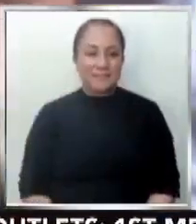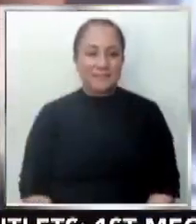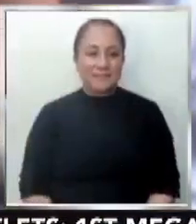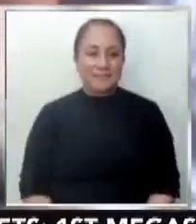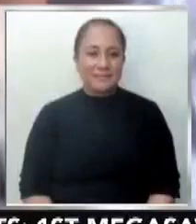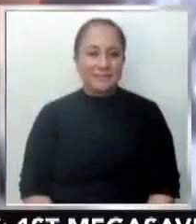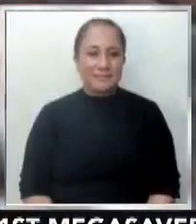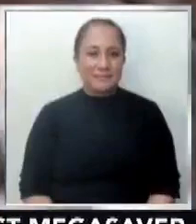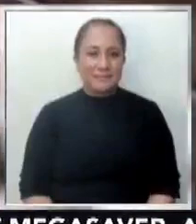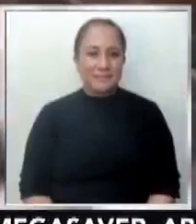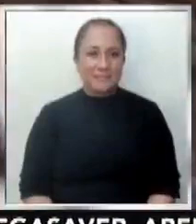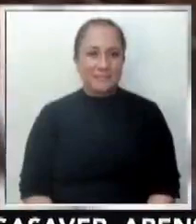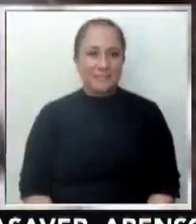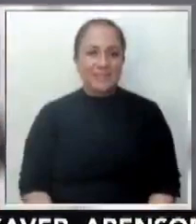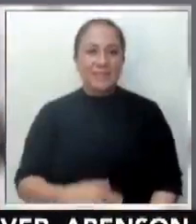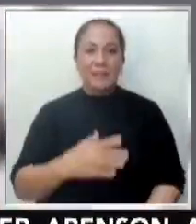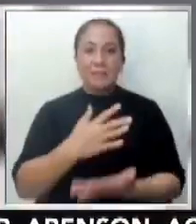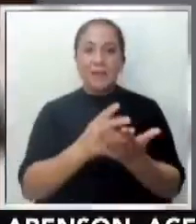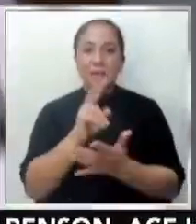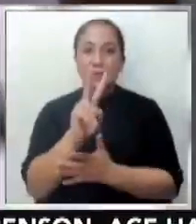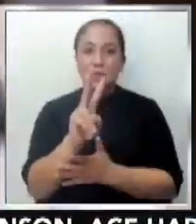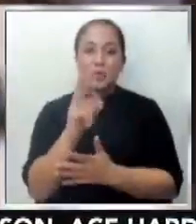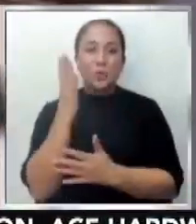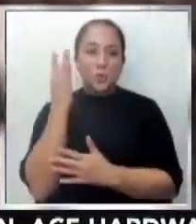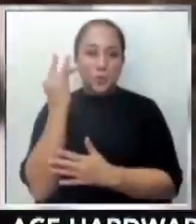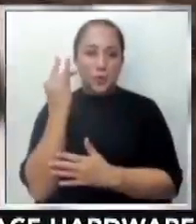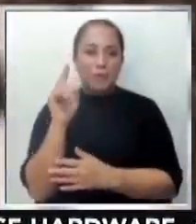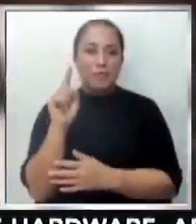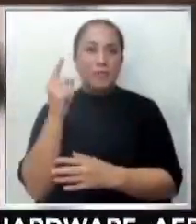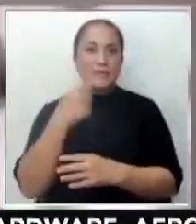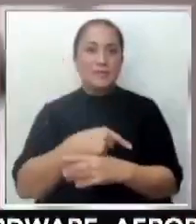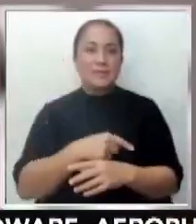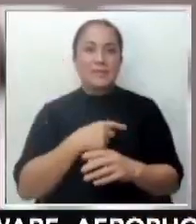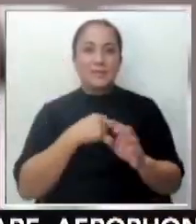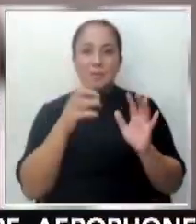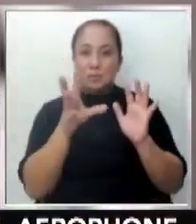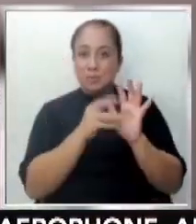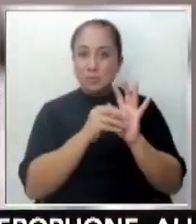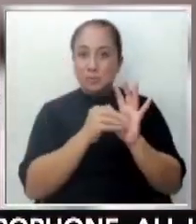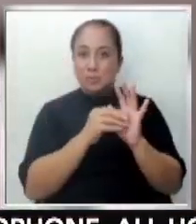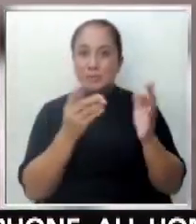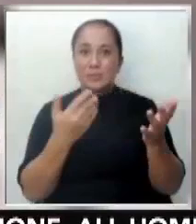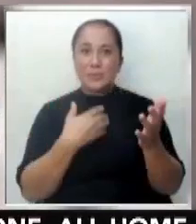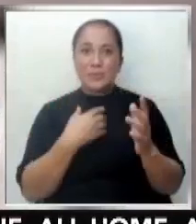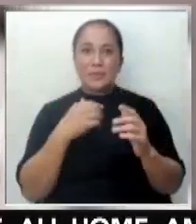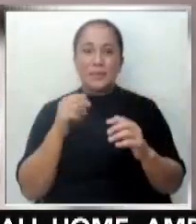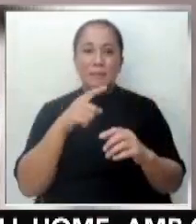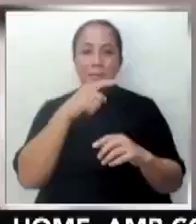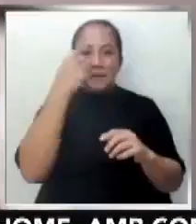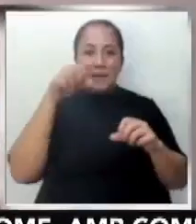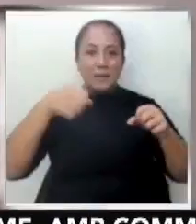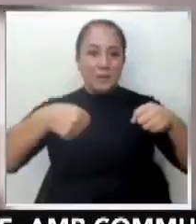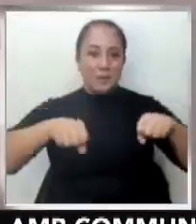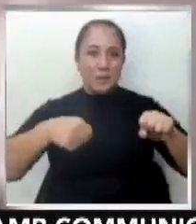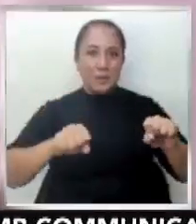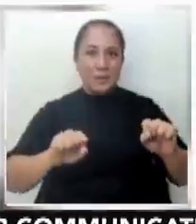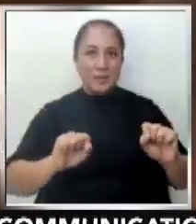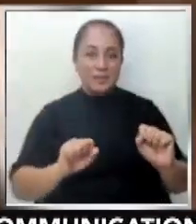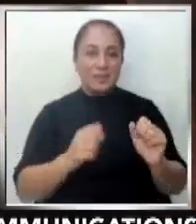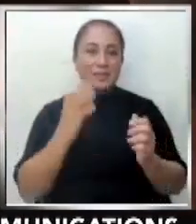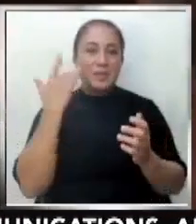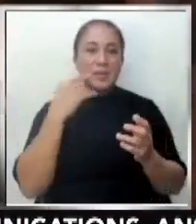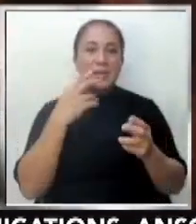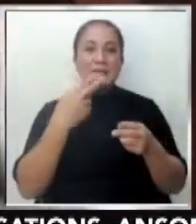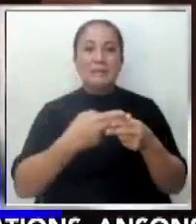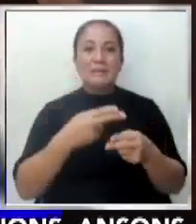Tila may part 2 sa unang araw niya ng taping sa Kapuso action series na Black Rider. This time, bilang si Pretty. Ang